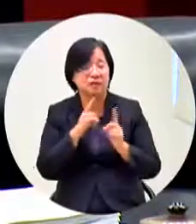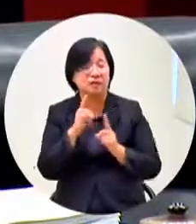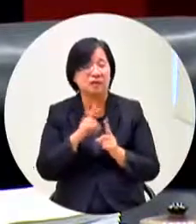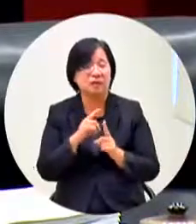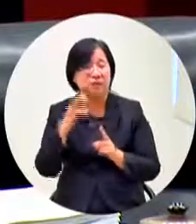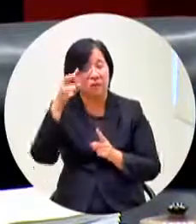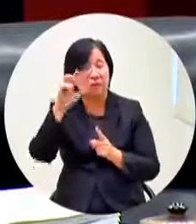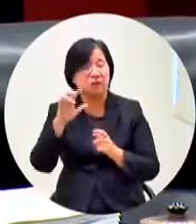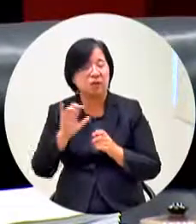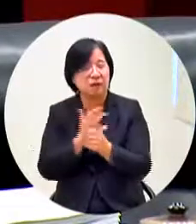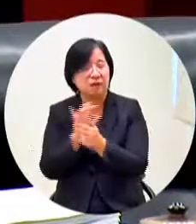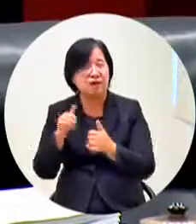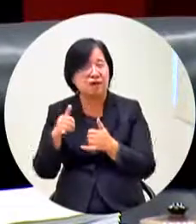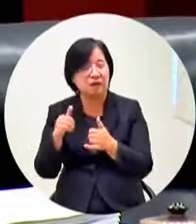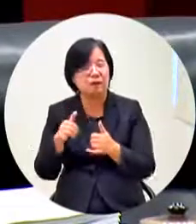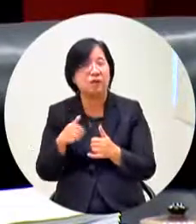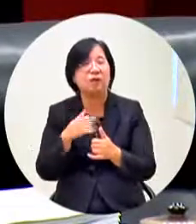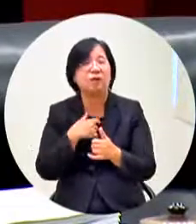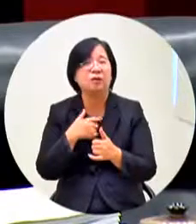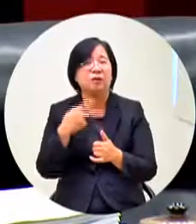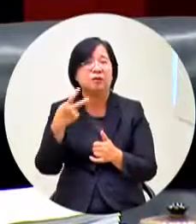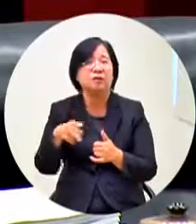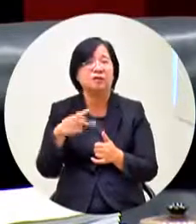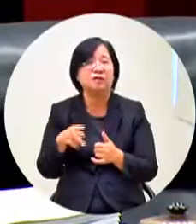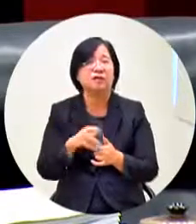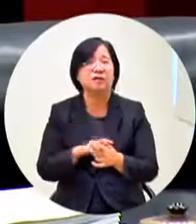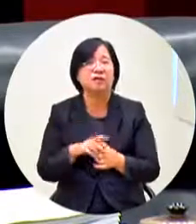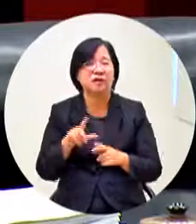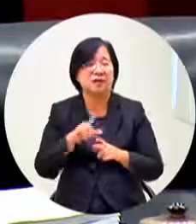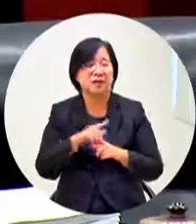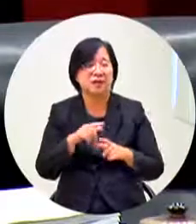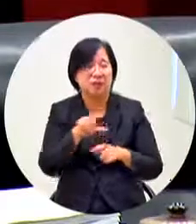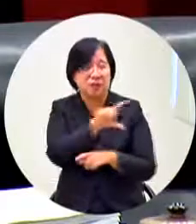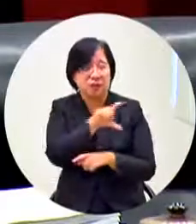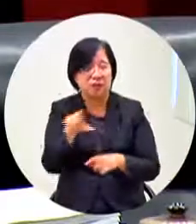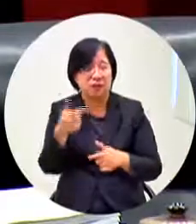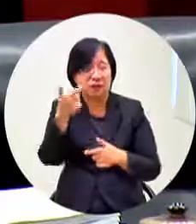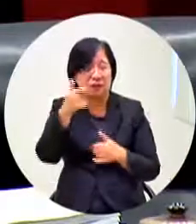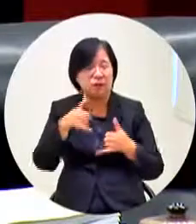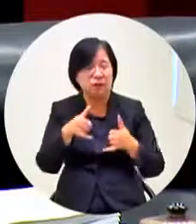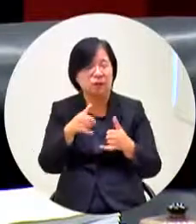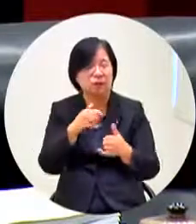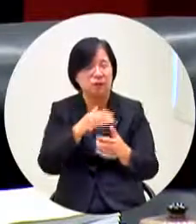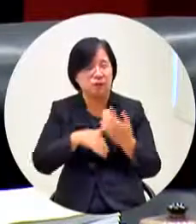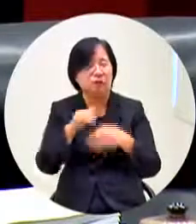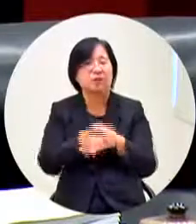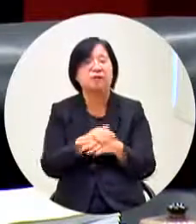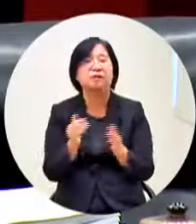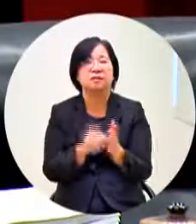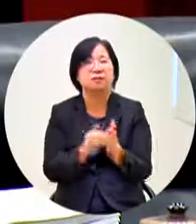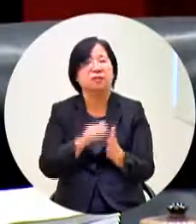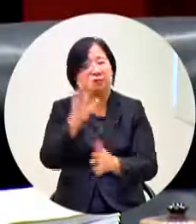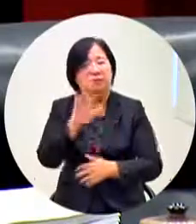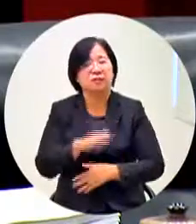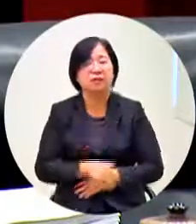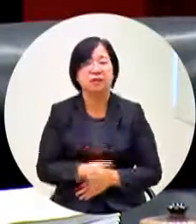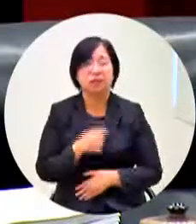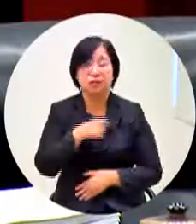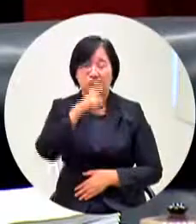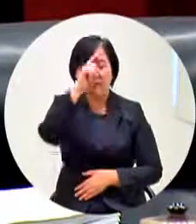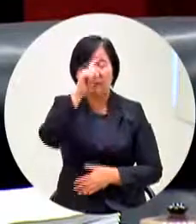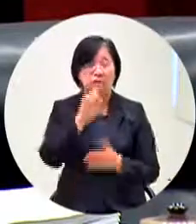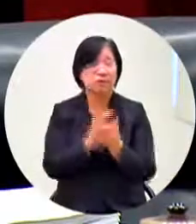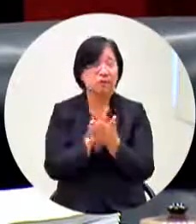段，纬六路也做了，那我们文字路之前也在 也有做，所以我想未来还希望能